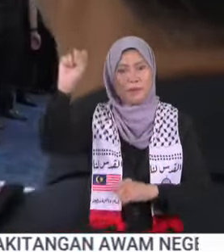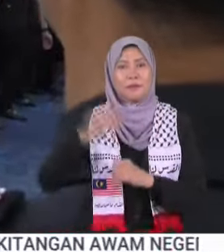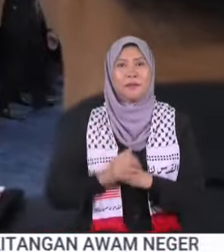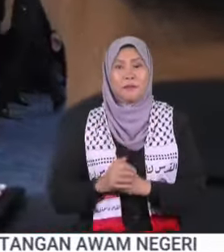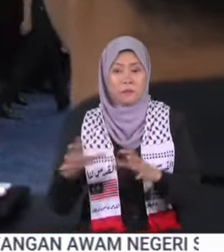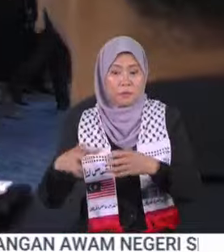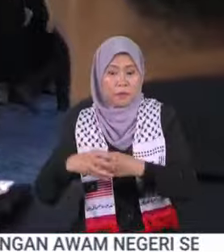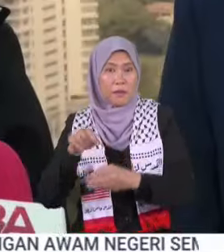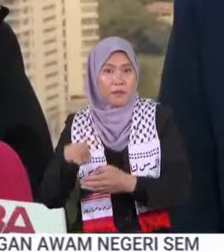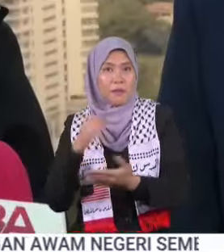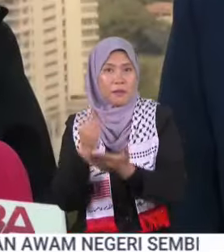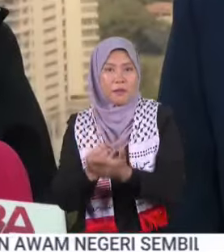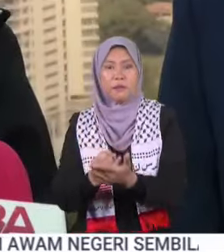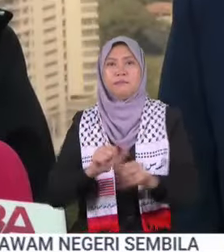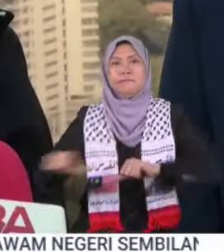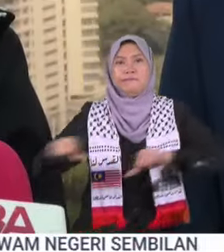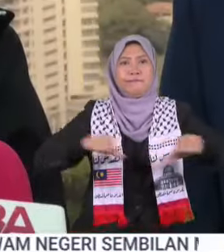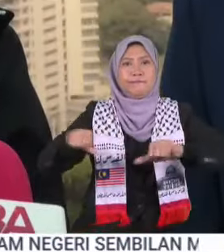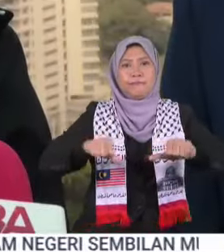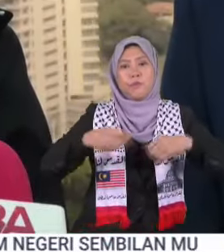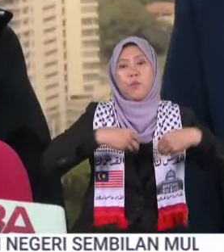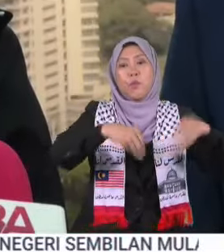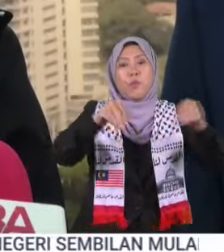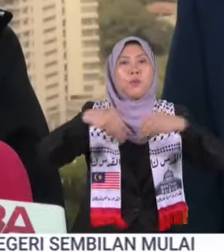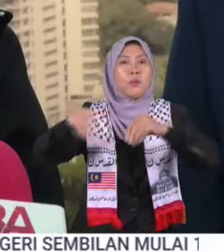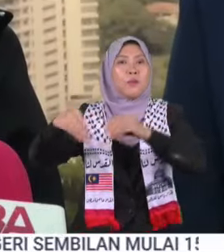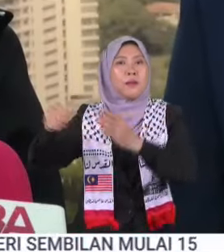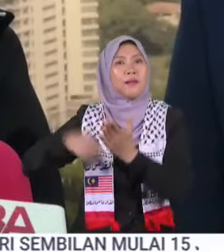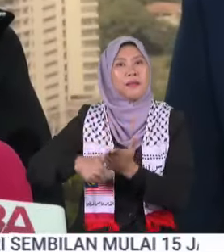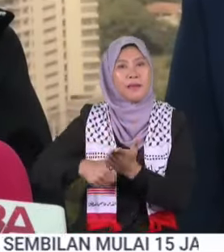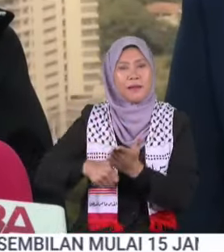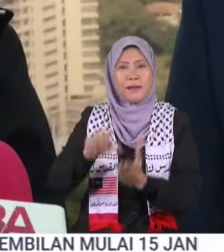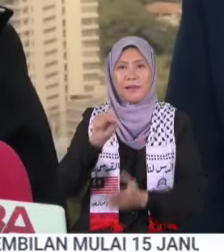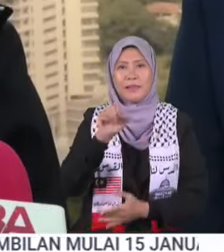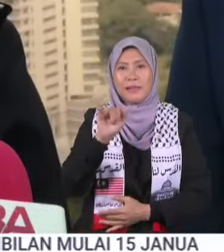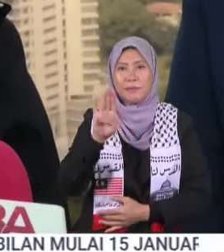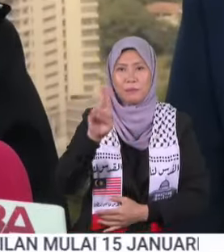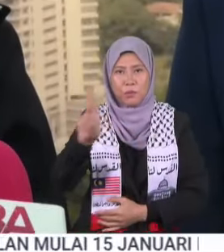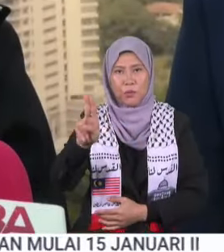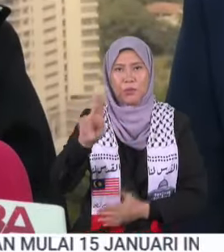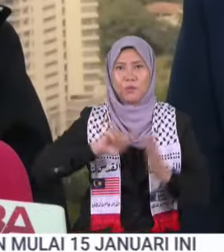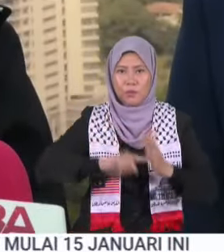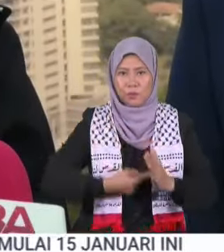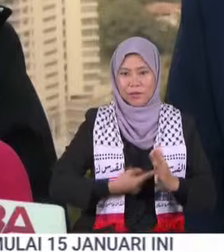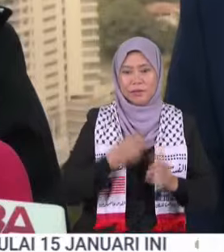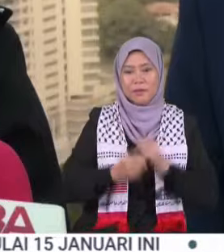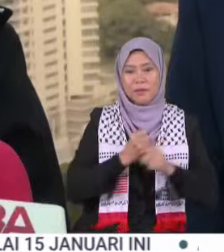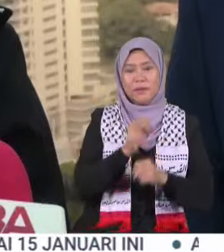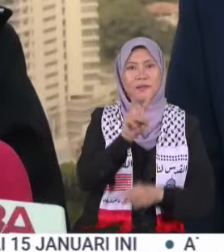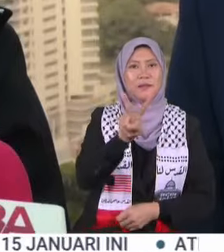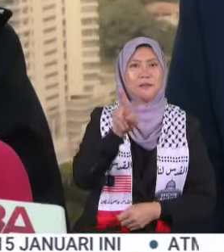berkenaan dipercayai terlibat secara aktif dalam kegiatan pengiraan dadah jenis syabu sejak